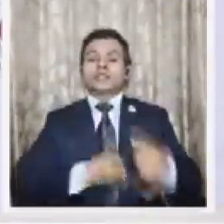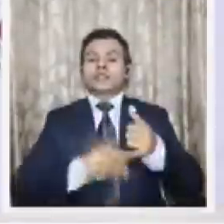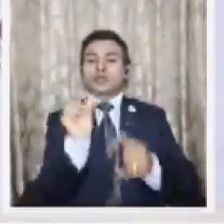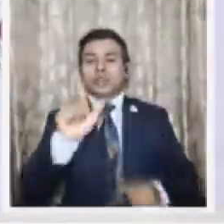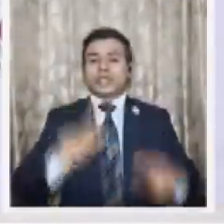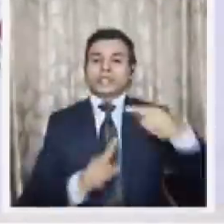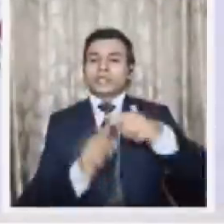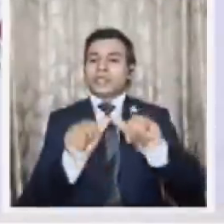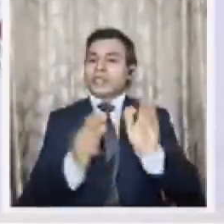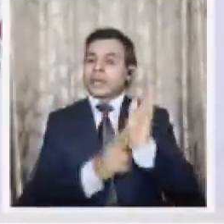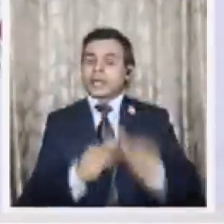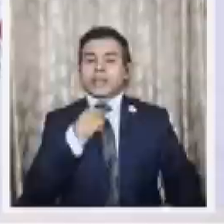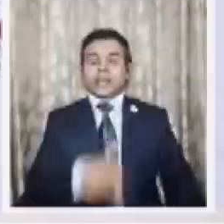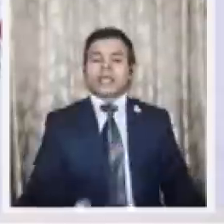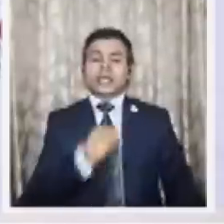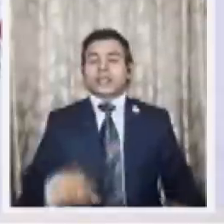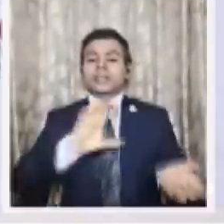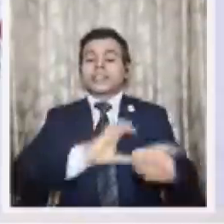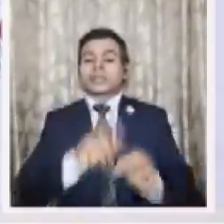বুলেটিন নিয়ে। আজ 25 জুন 2020,